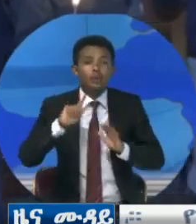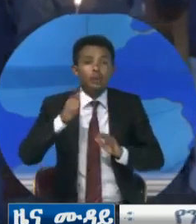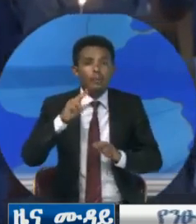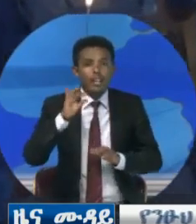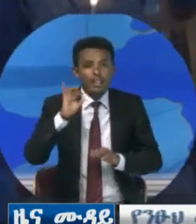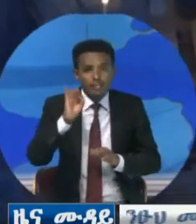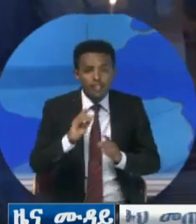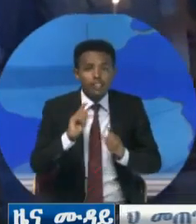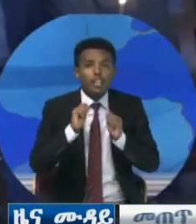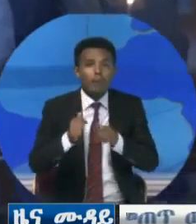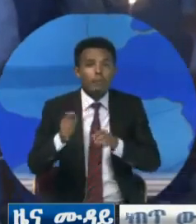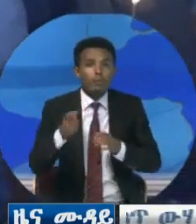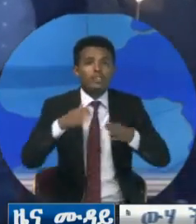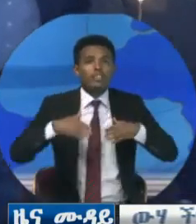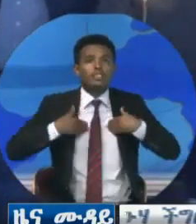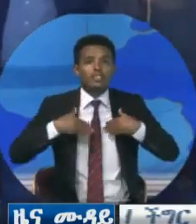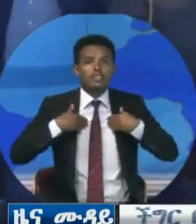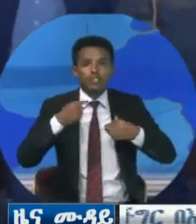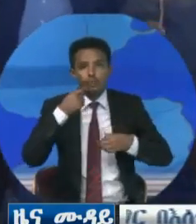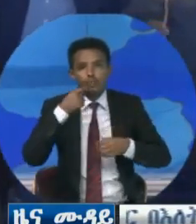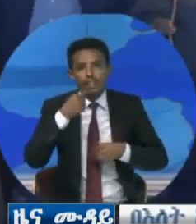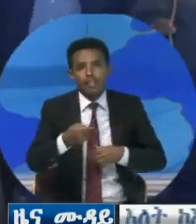መሆን እንዳስደሰታቸውም ተናግረዋል።